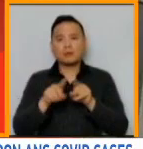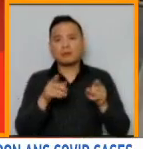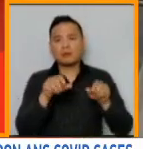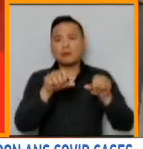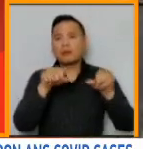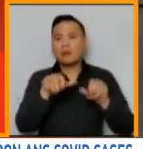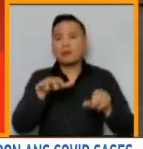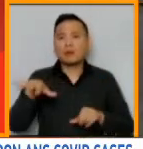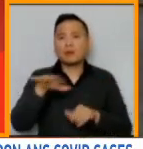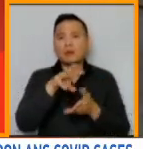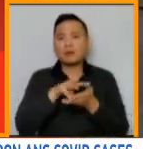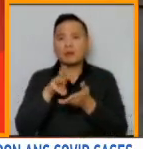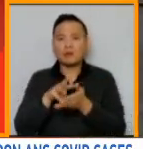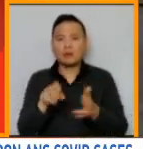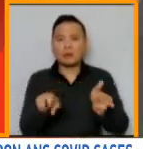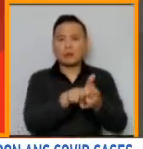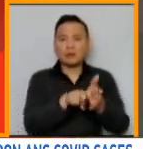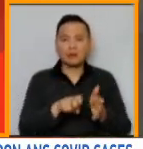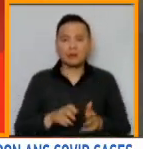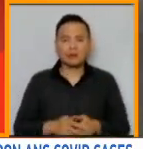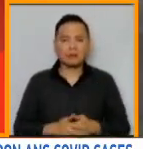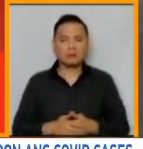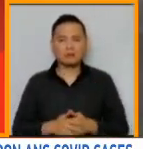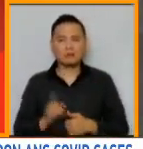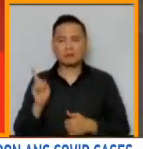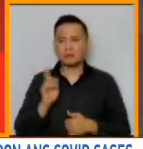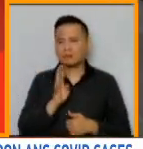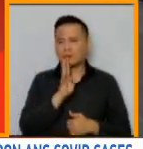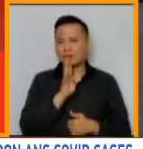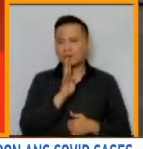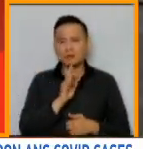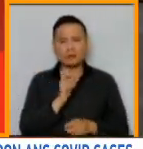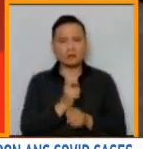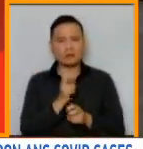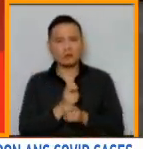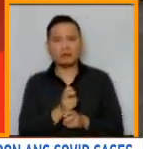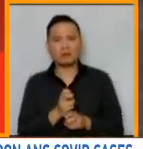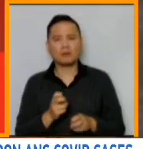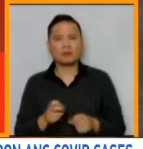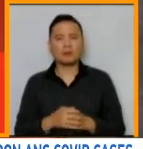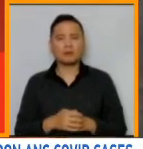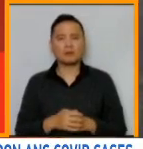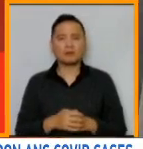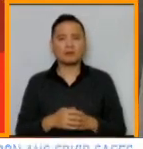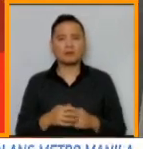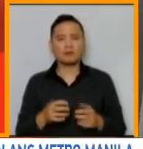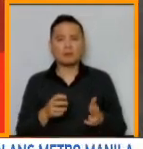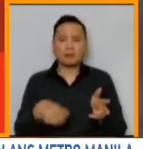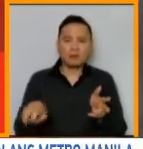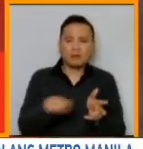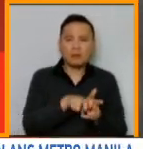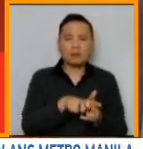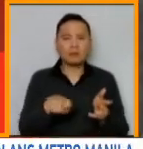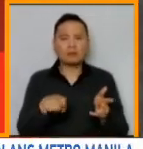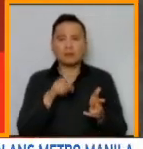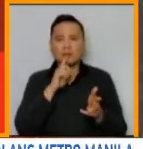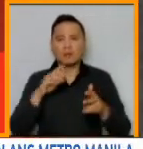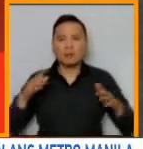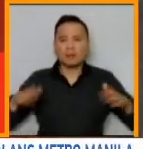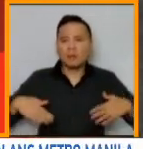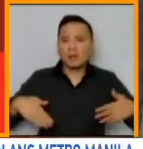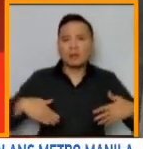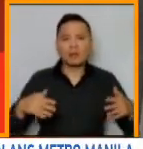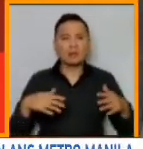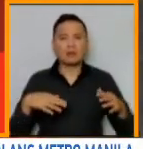Yung mga pasahero pa, tapos papasok, malilig, di ba? Malaking ano yan, sir? Abala sa